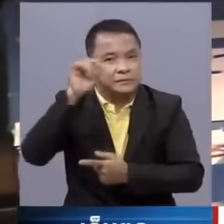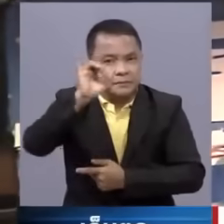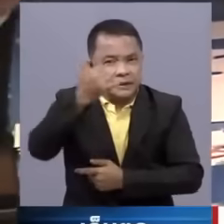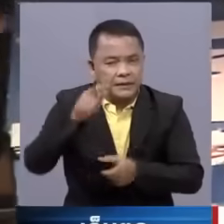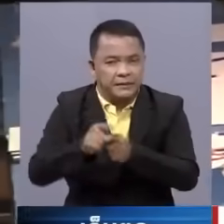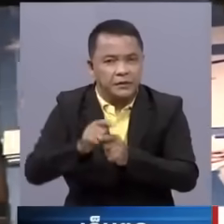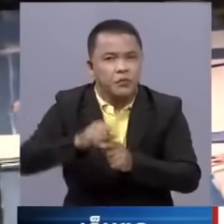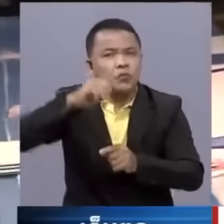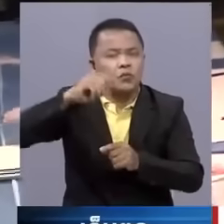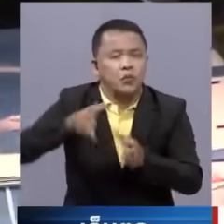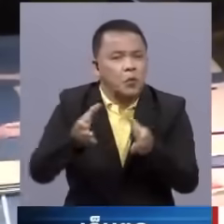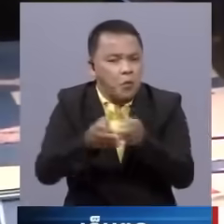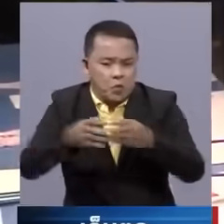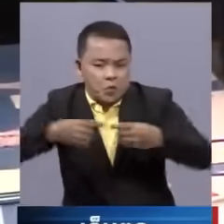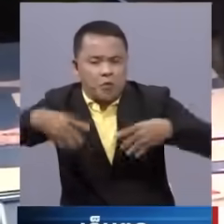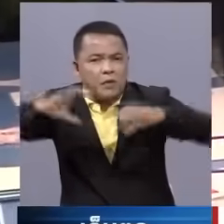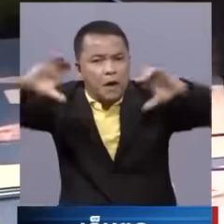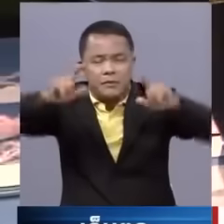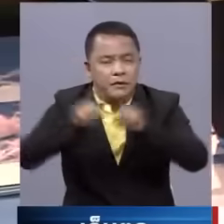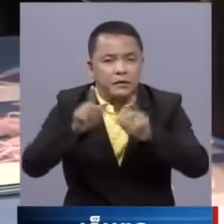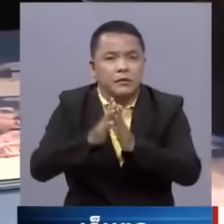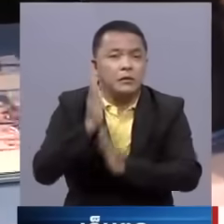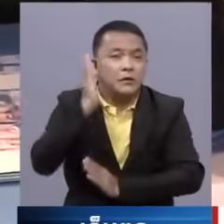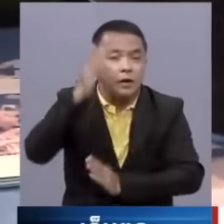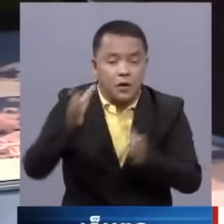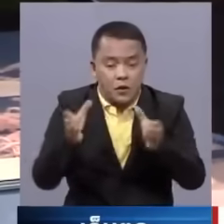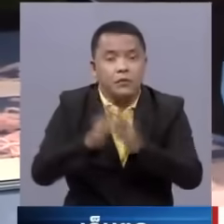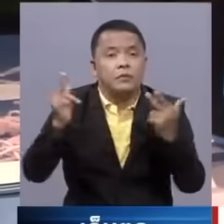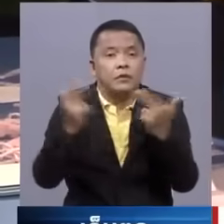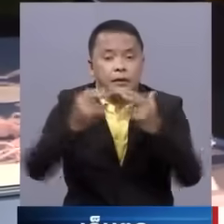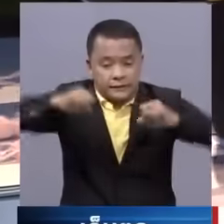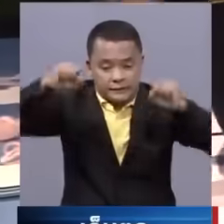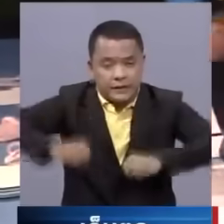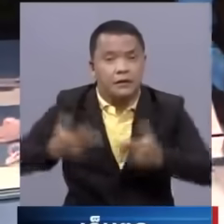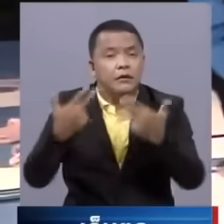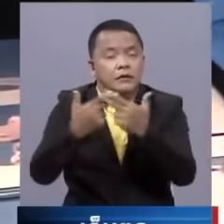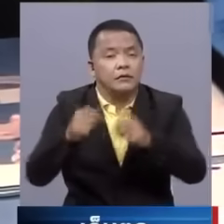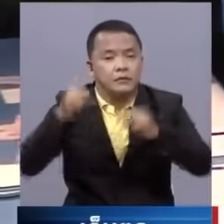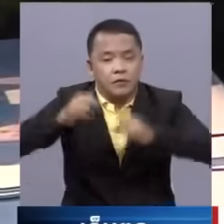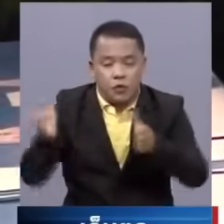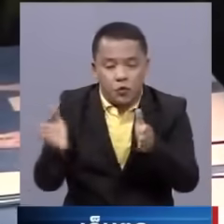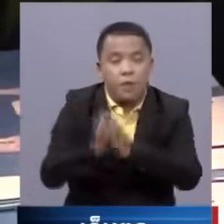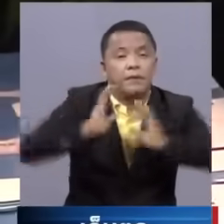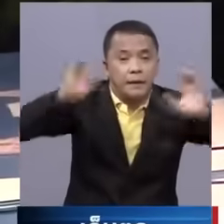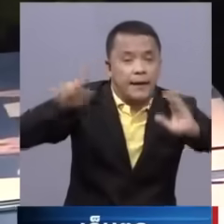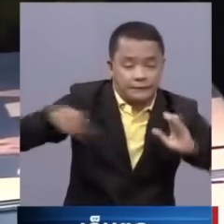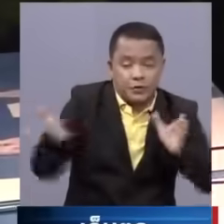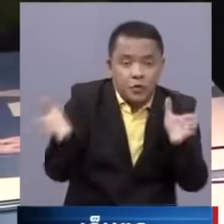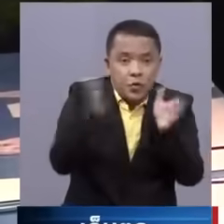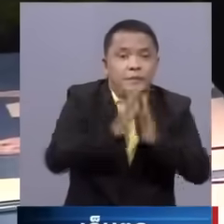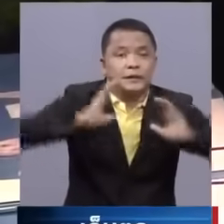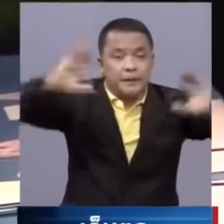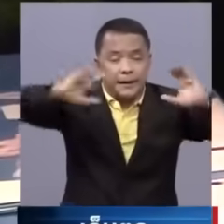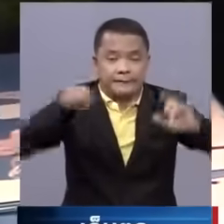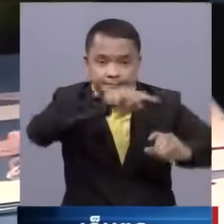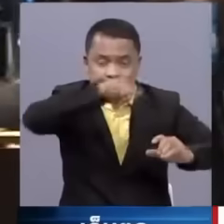ว่าเอ๊ะอาจจะตกขบวนหรือเปล่าแล้วยิ่งถ้าที่สุดแล้วรวมไทยสร้างชาติตัดสินใจอ่ะครับจะไปร่วมขบวนกับเขาด้วยเข้าร่วมรัฐบาล